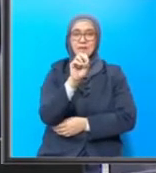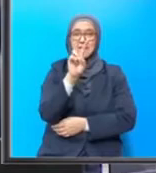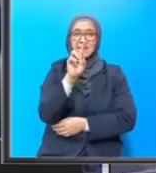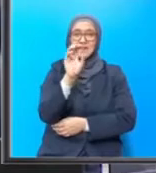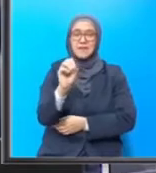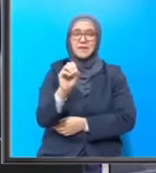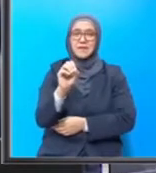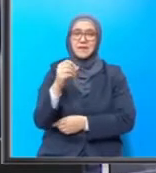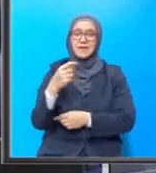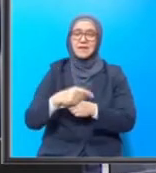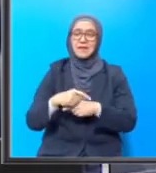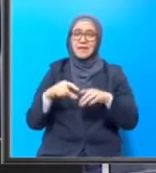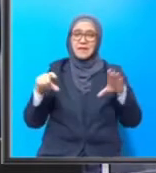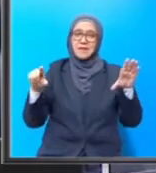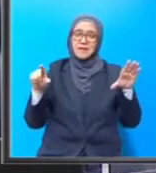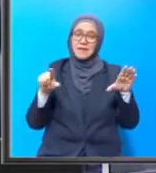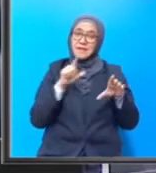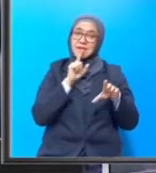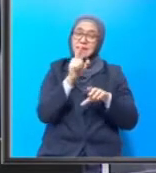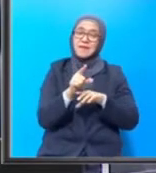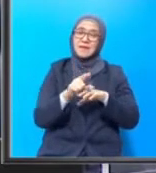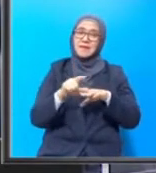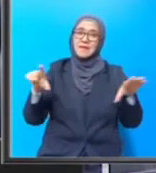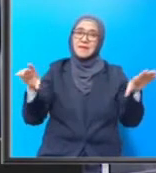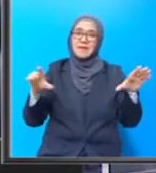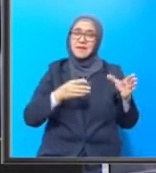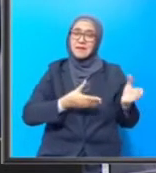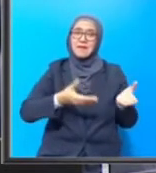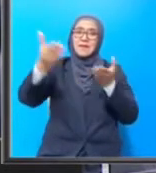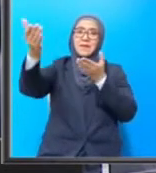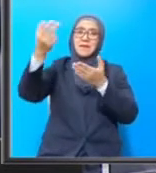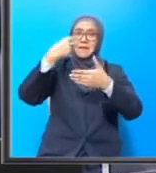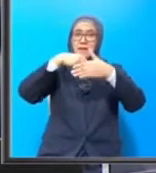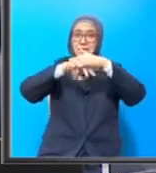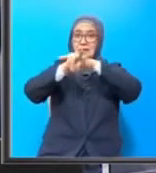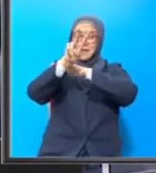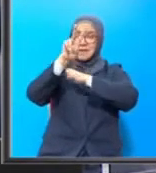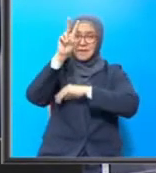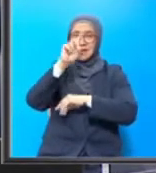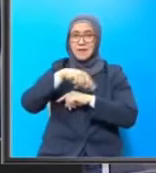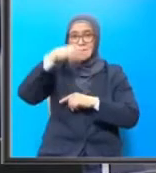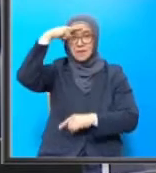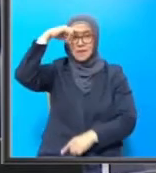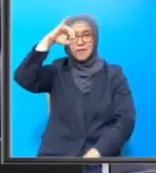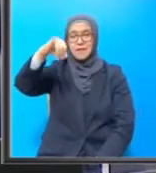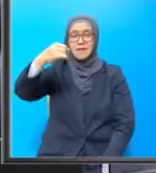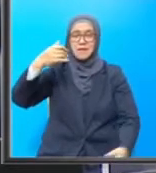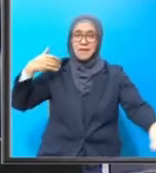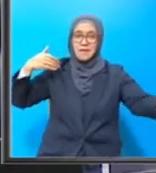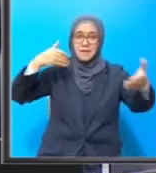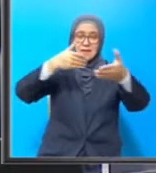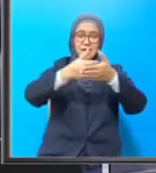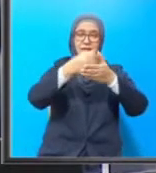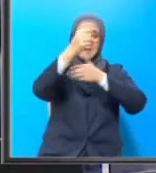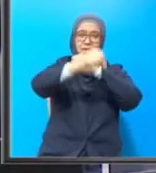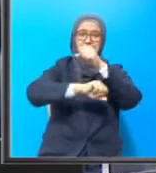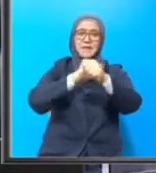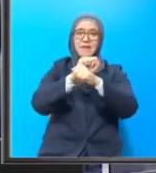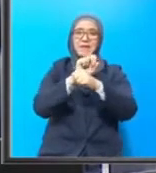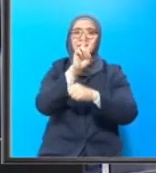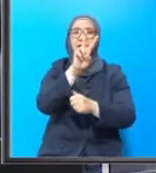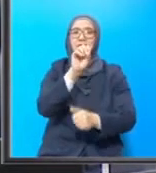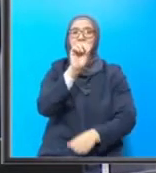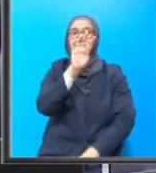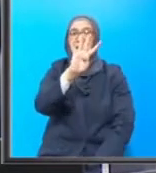2020 yang telah membawa WC Putrajaya sehingga kepada tahun 2040